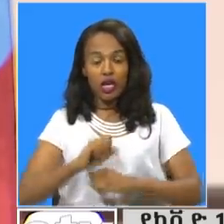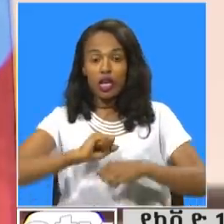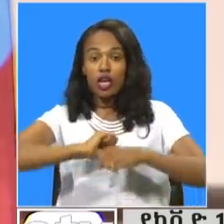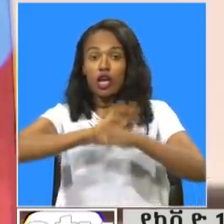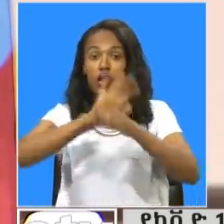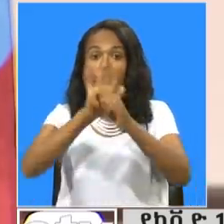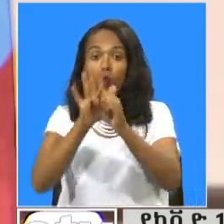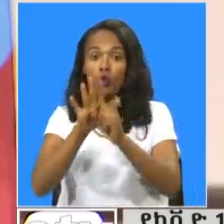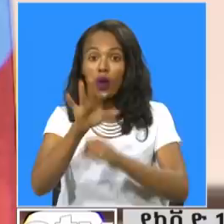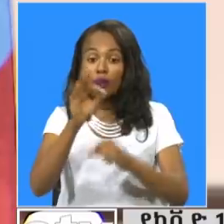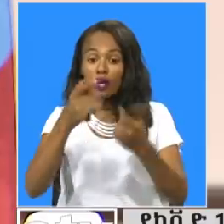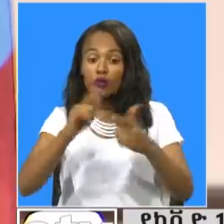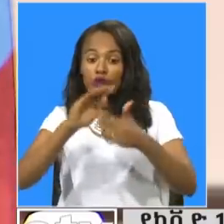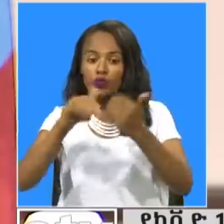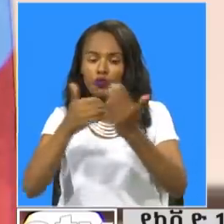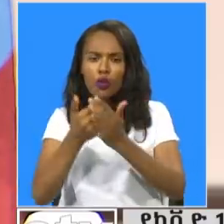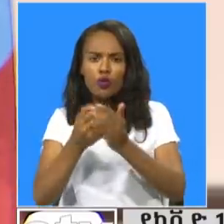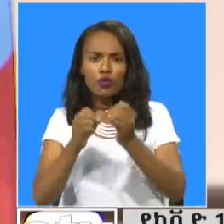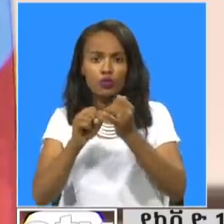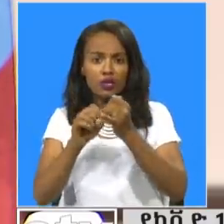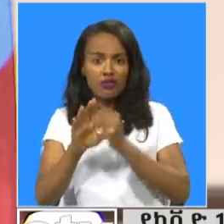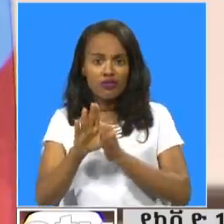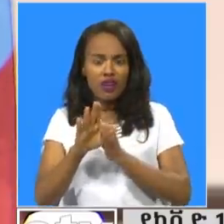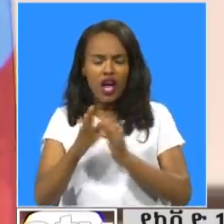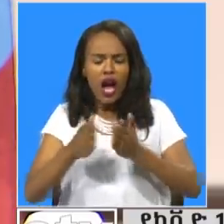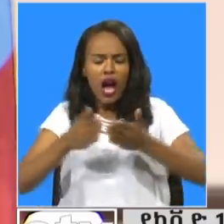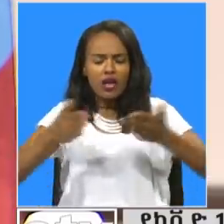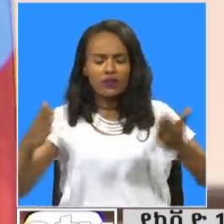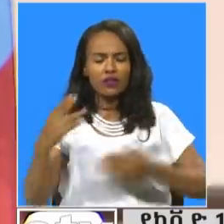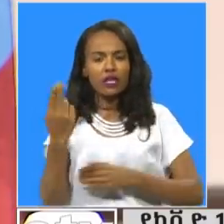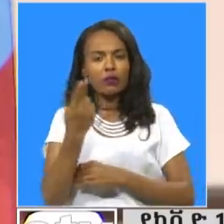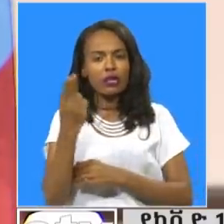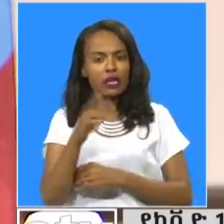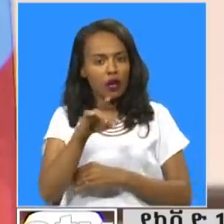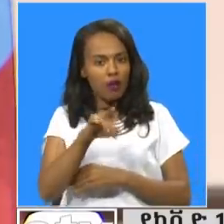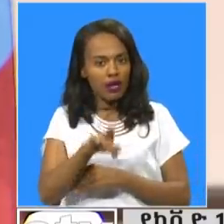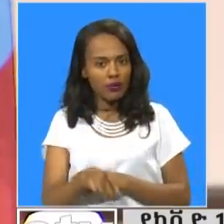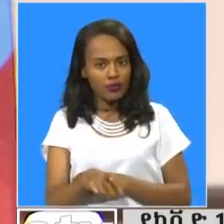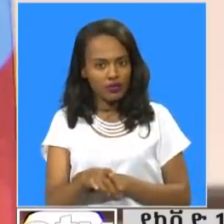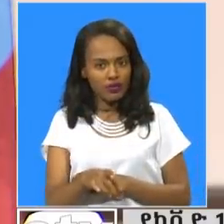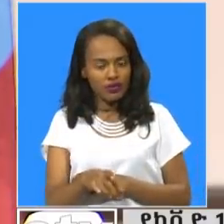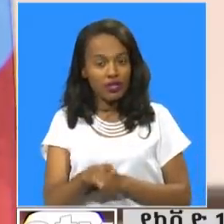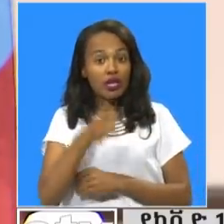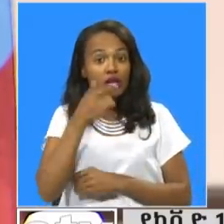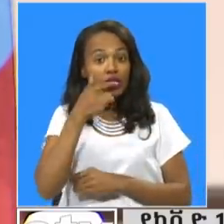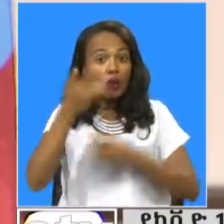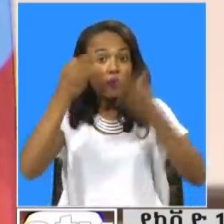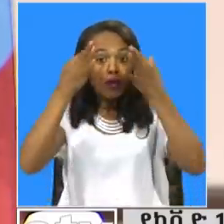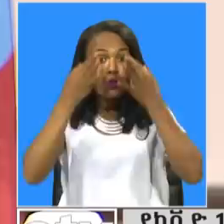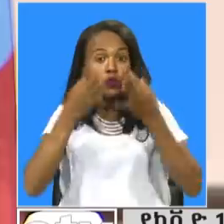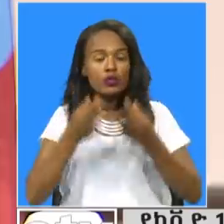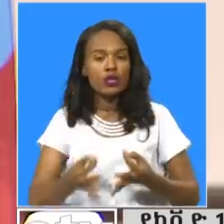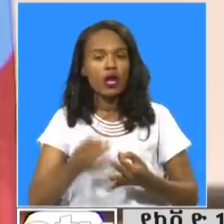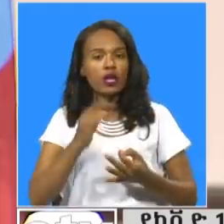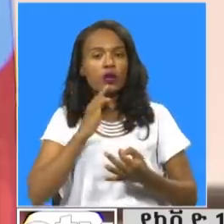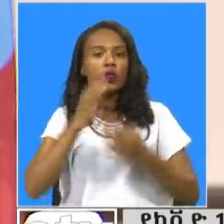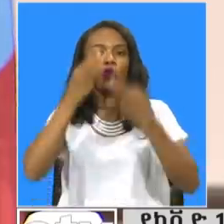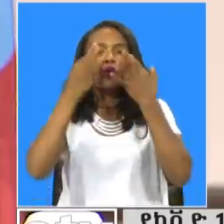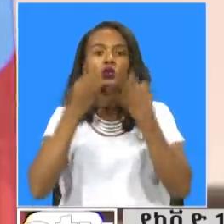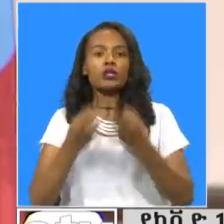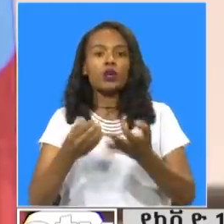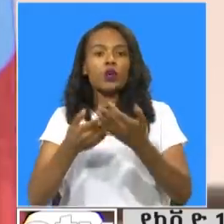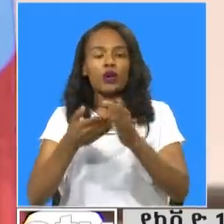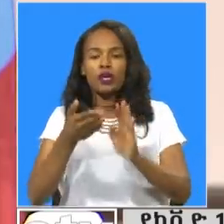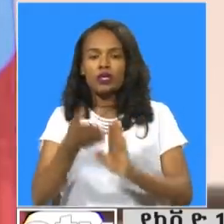ከኮሮና የሚገኙ ድሎች በሁሉም ዘርፍ አስፍተን መጠቀም አለብን የሚል ውሳኔ ነው የወሰነው።